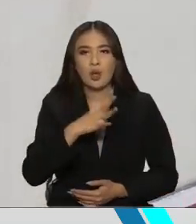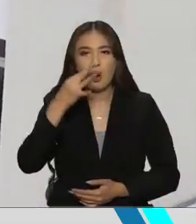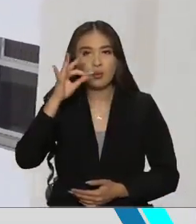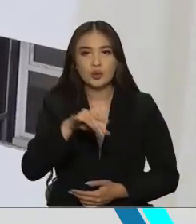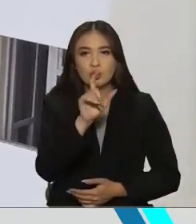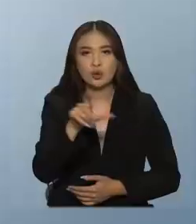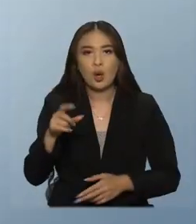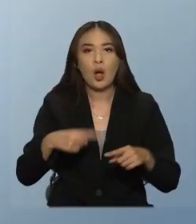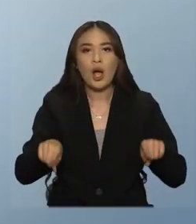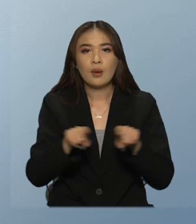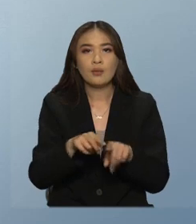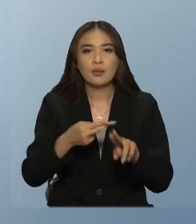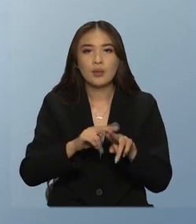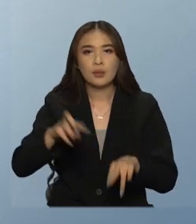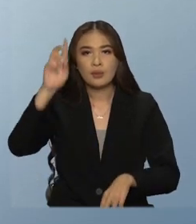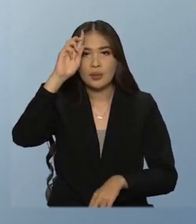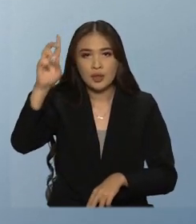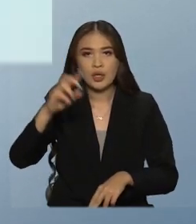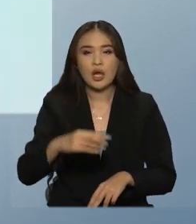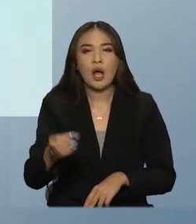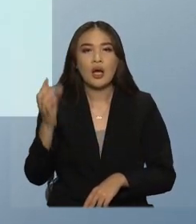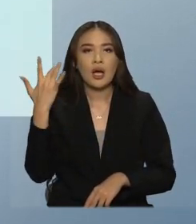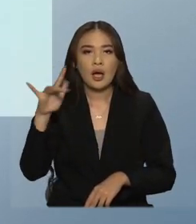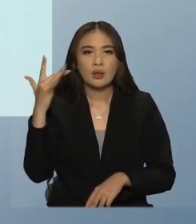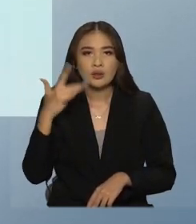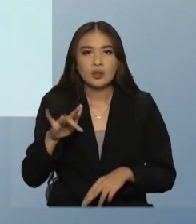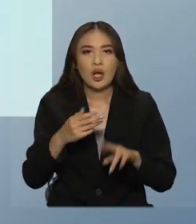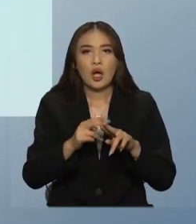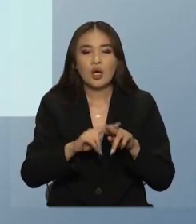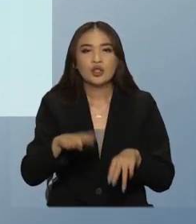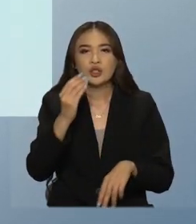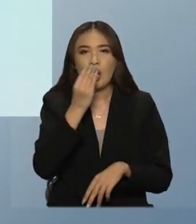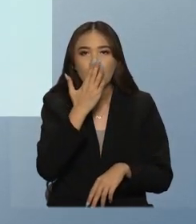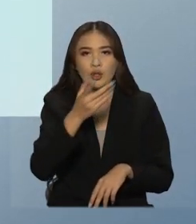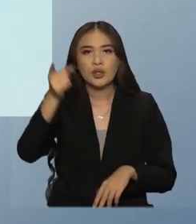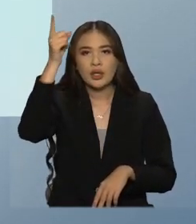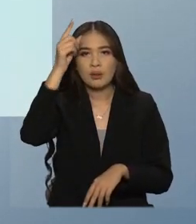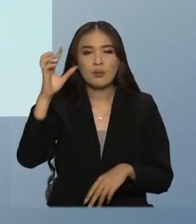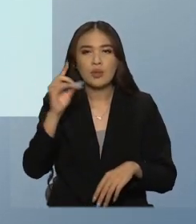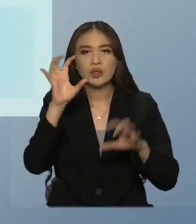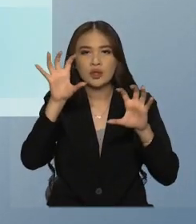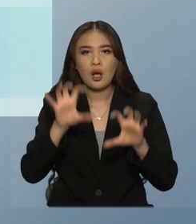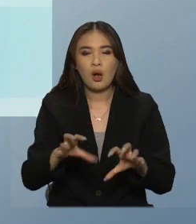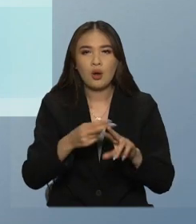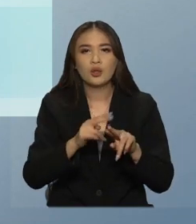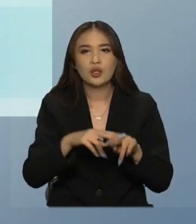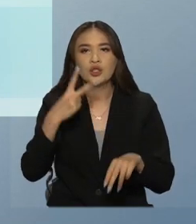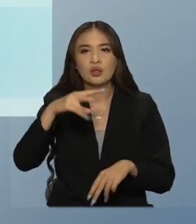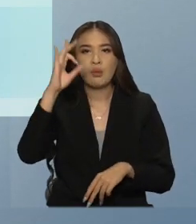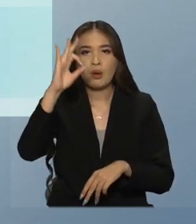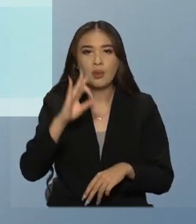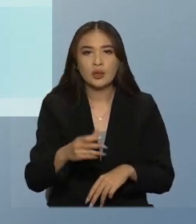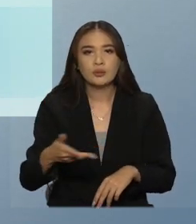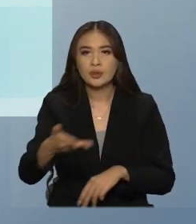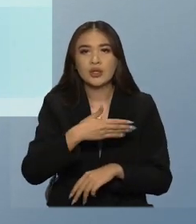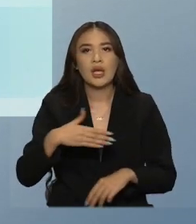Ондай мемлекеттер АқШ, Жапония, Германия. Бұларда заңсыз еңбекке тартылғандар 20% ғана. Ал біздің